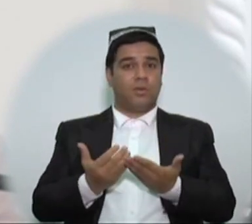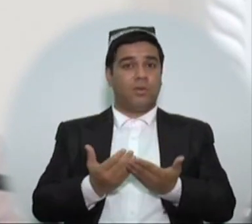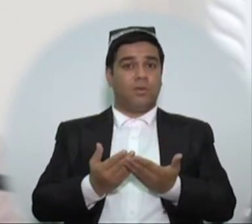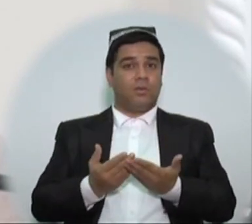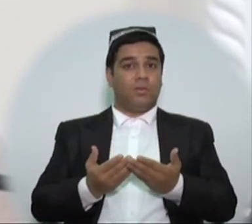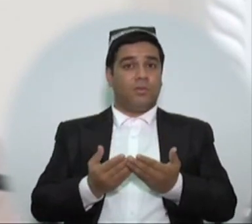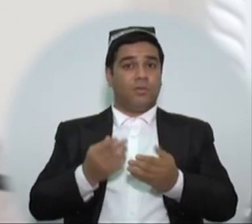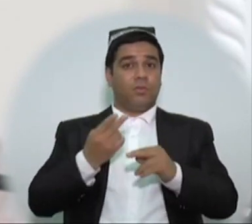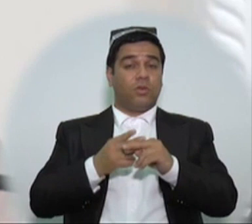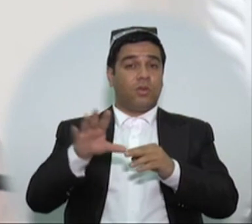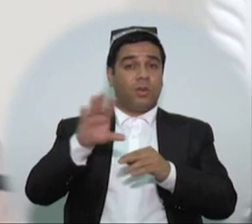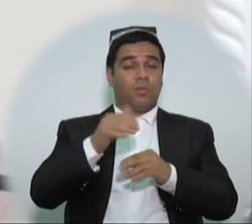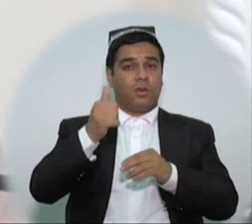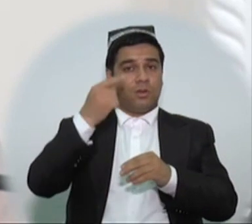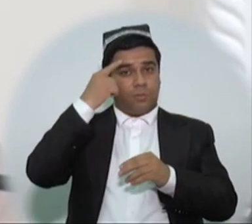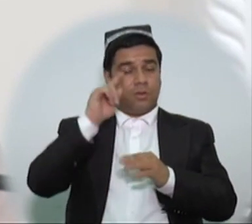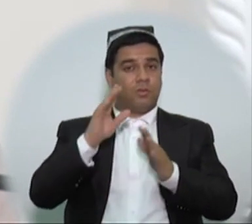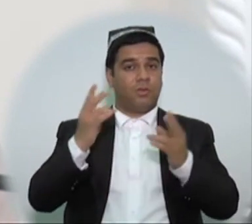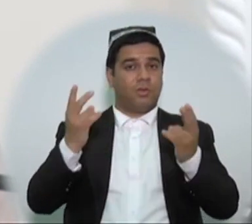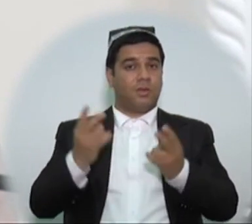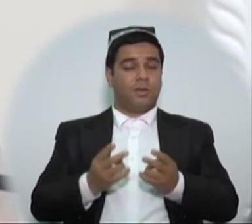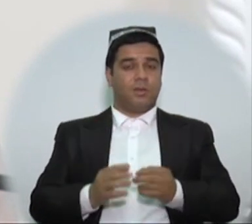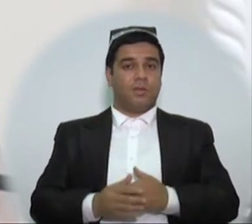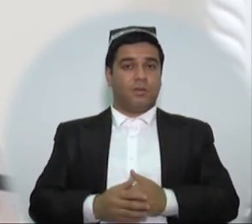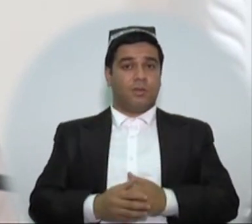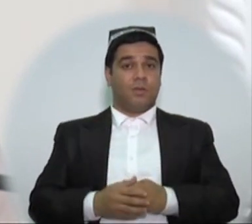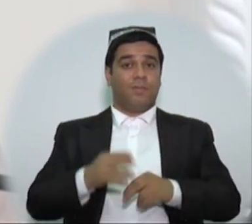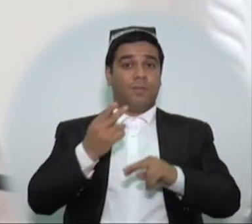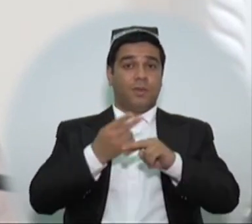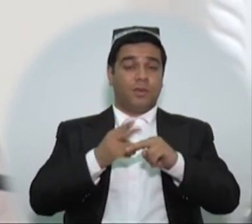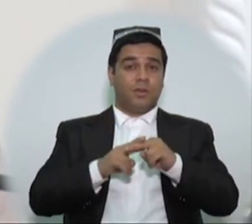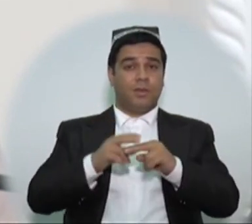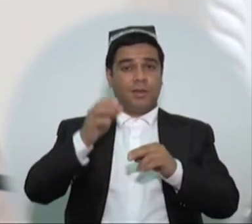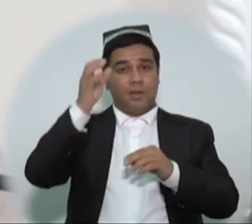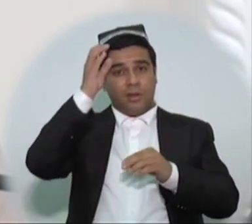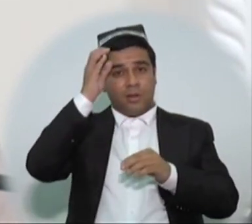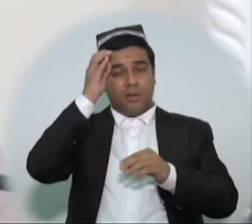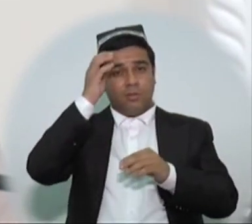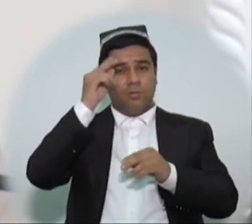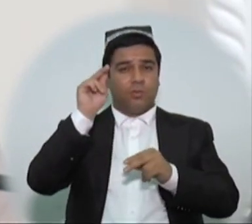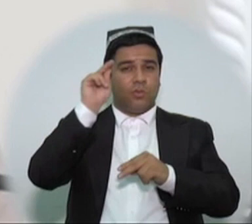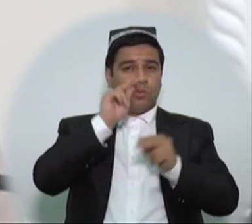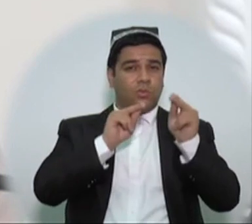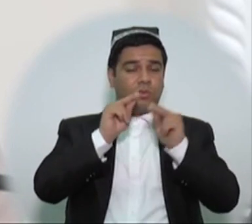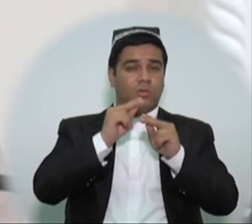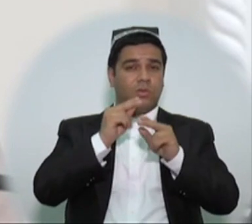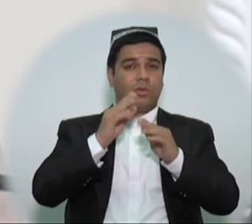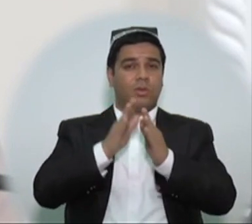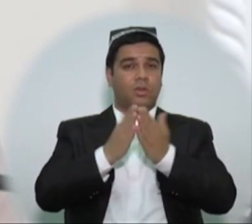shu bularni yaxshi bilishimiz kerak. Ana o'sha ilm, ma'rifat, kitob